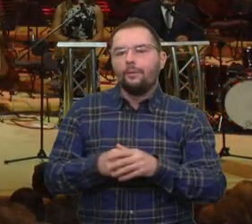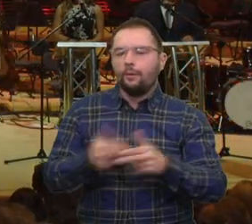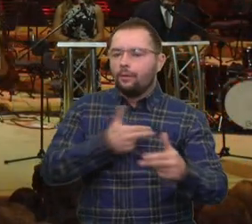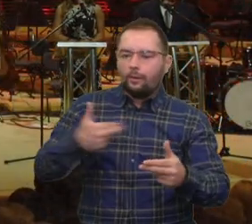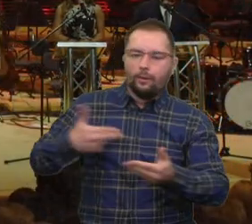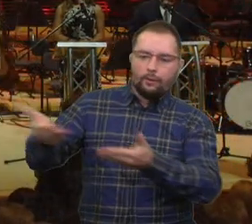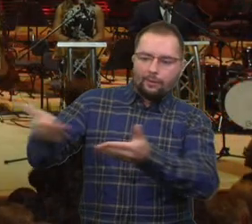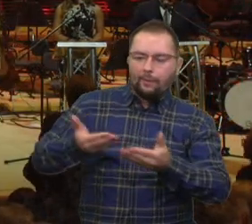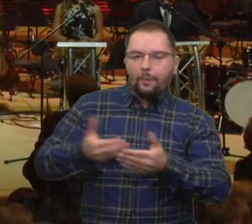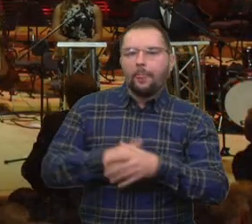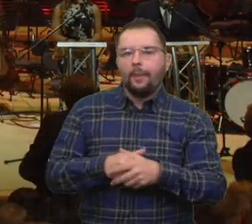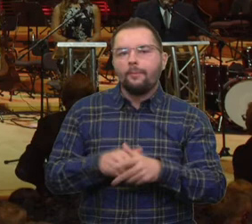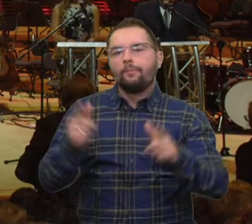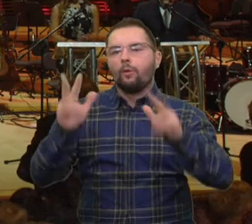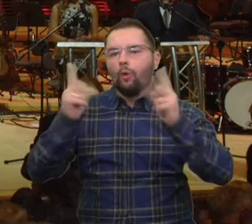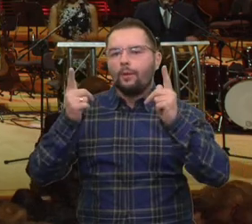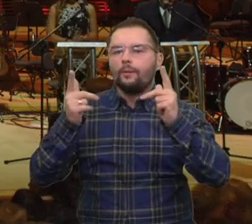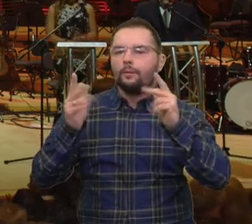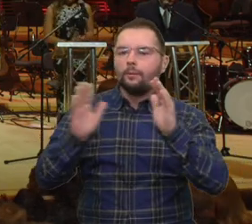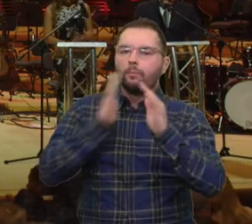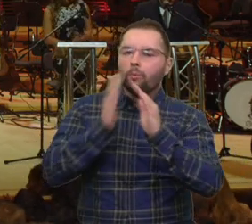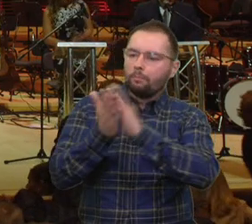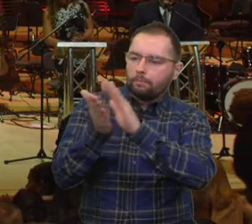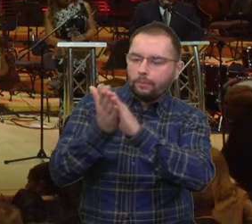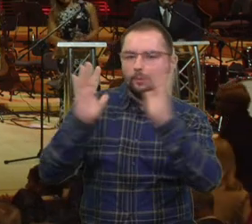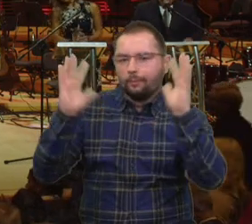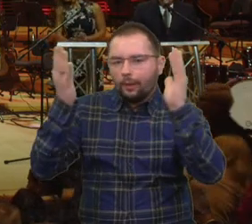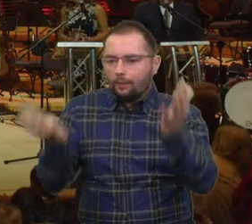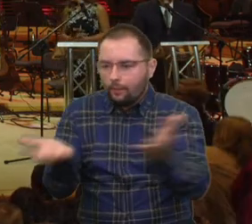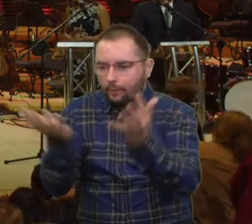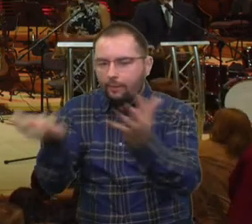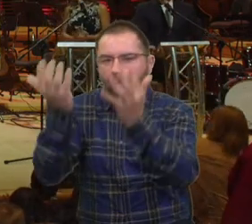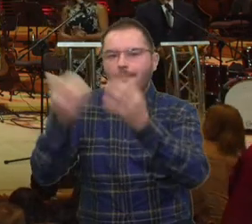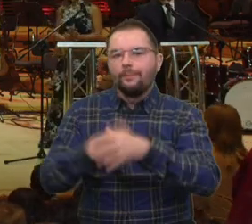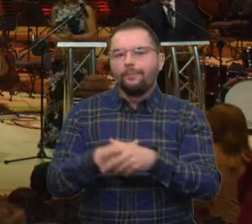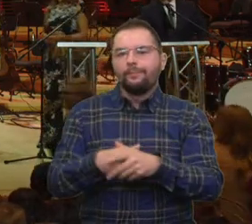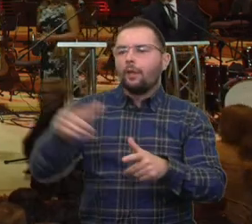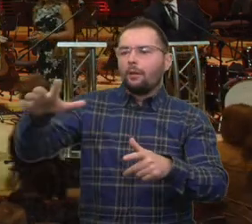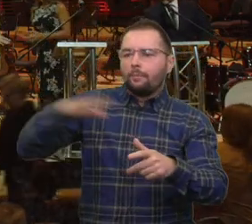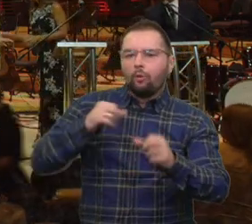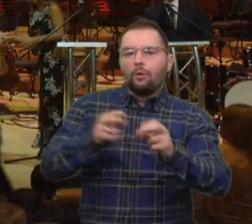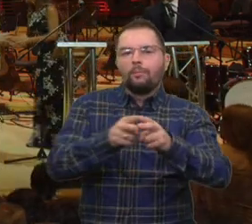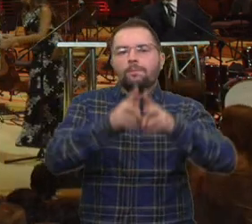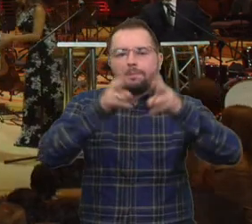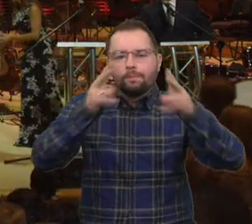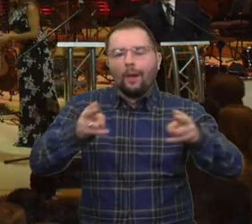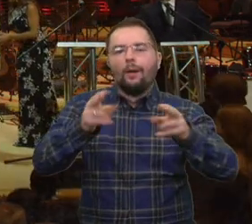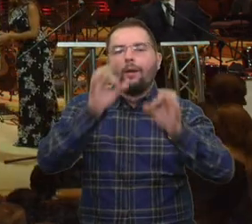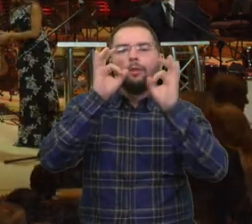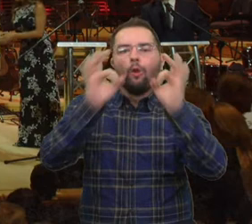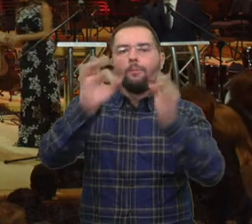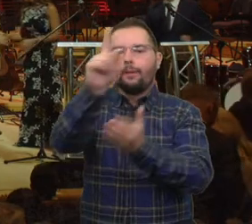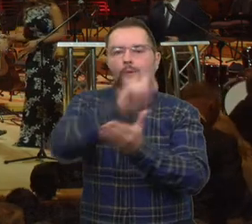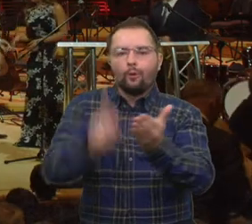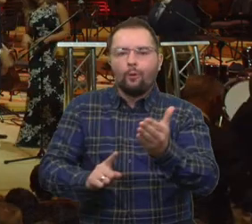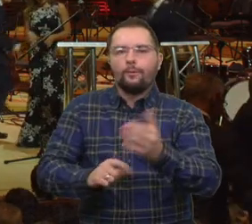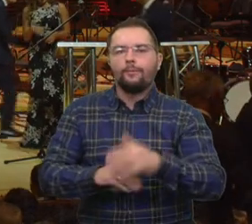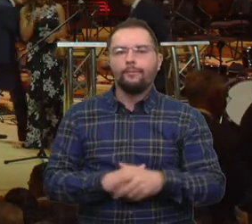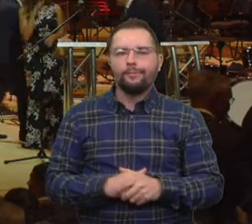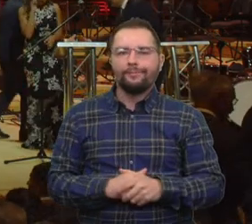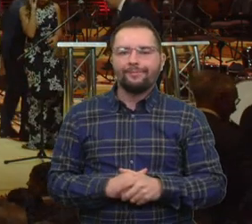nas. Zachęćmy brawami ludzi, którym zawdzięczamy kilka kadencji dobrego Śląska.